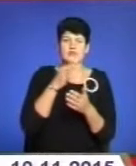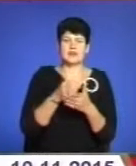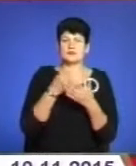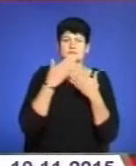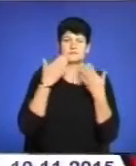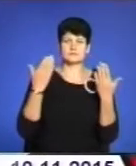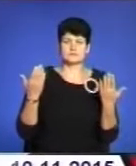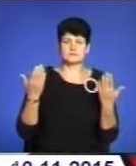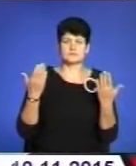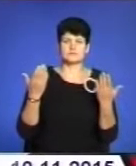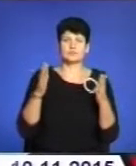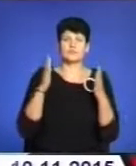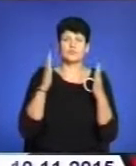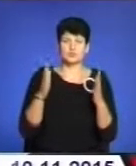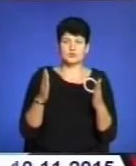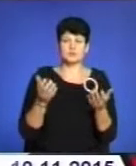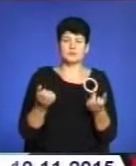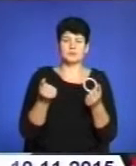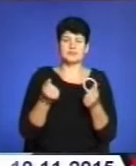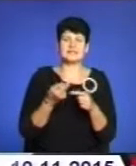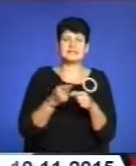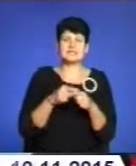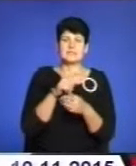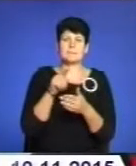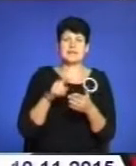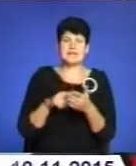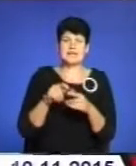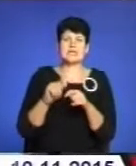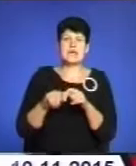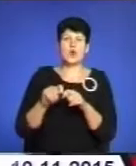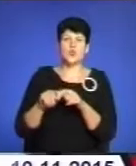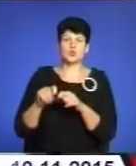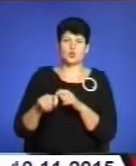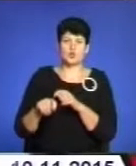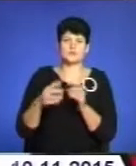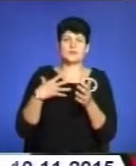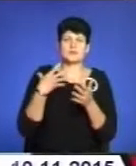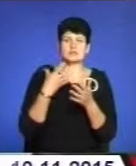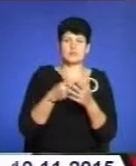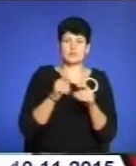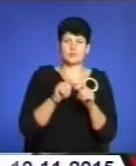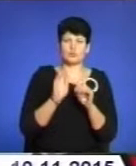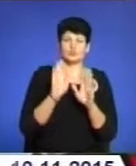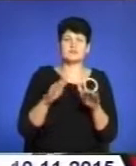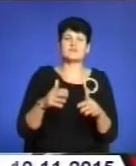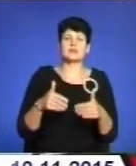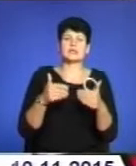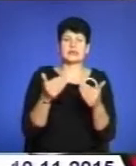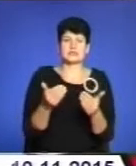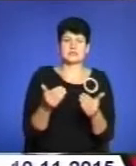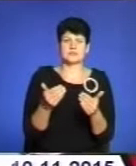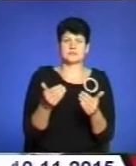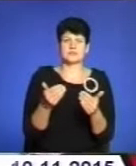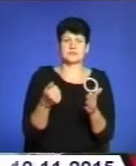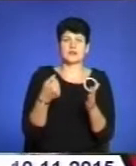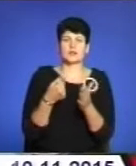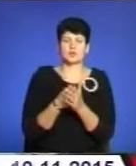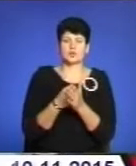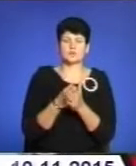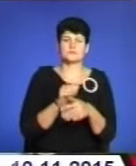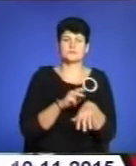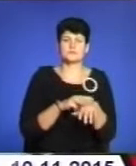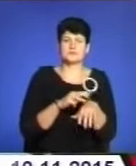поніс. Будемо тримати дані питання на контролі, власному контролі, будемо звертатися до